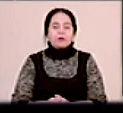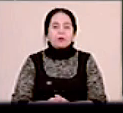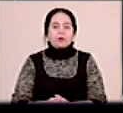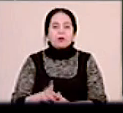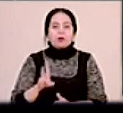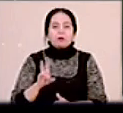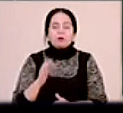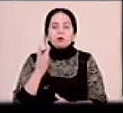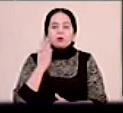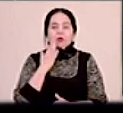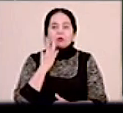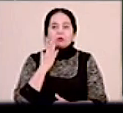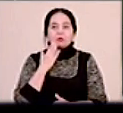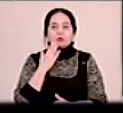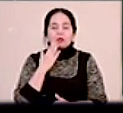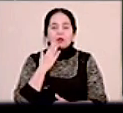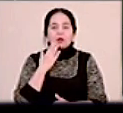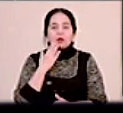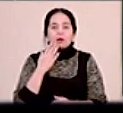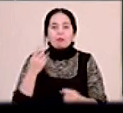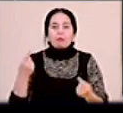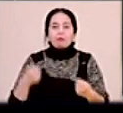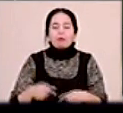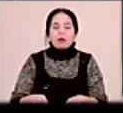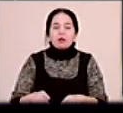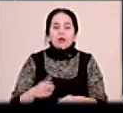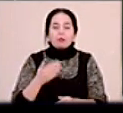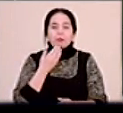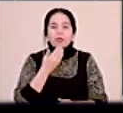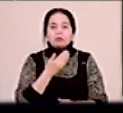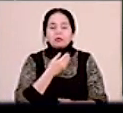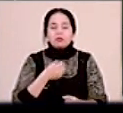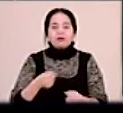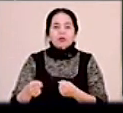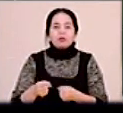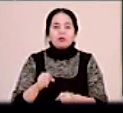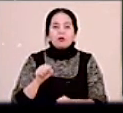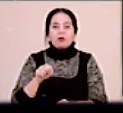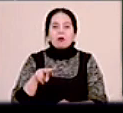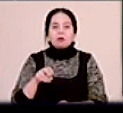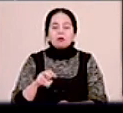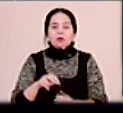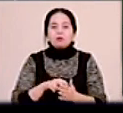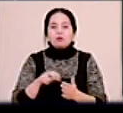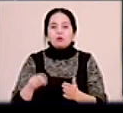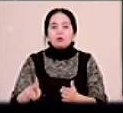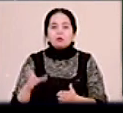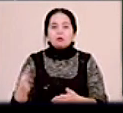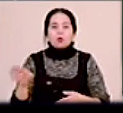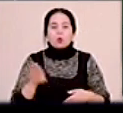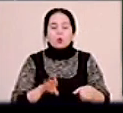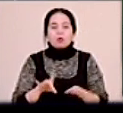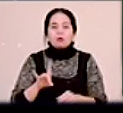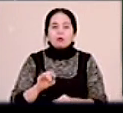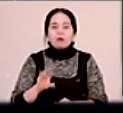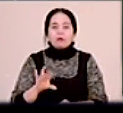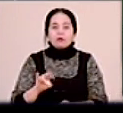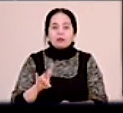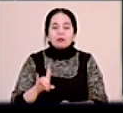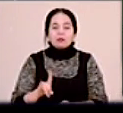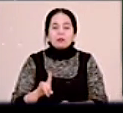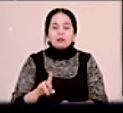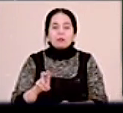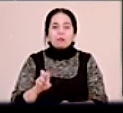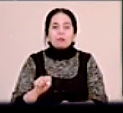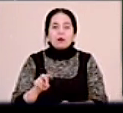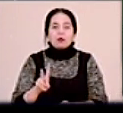Но когда пали последние твердыни, и Александр спустился с гор в равнины